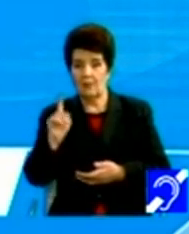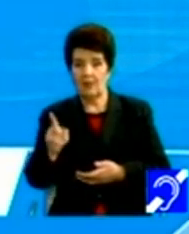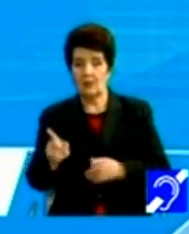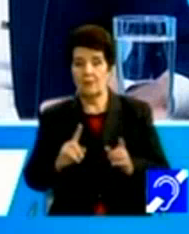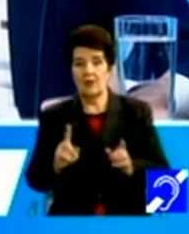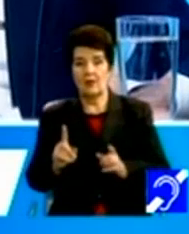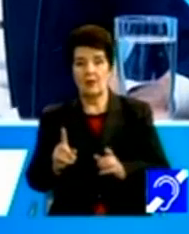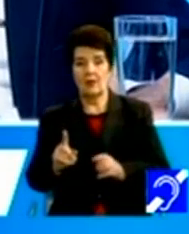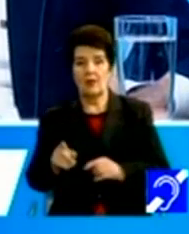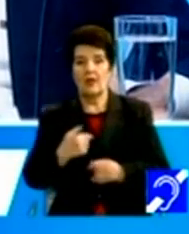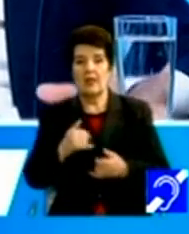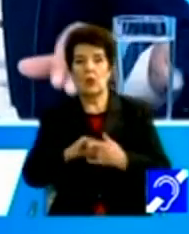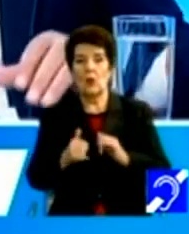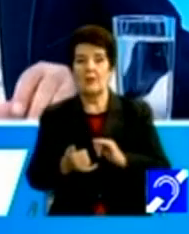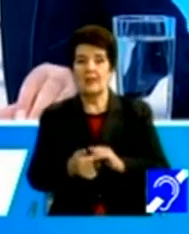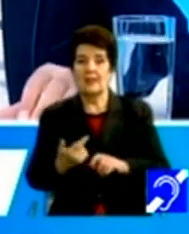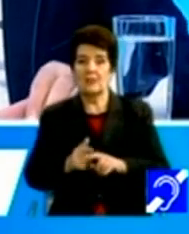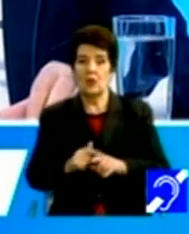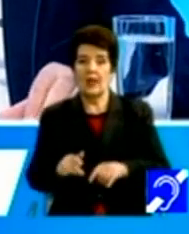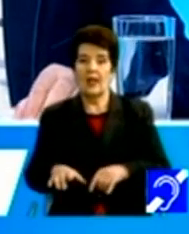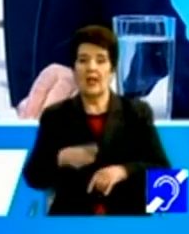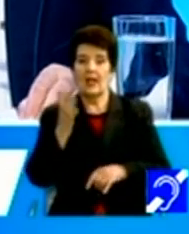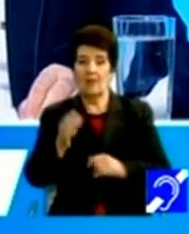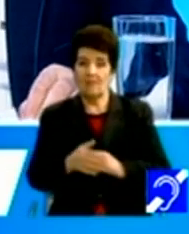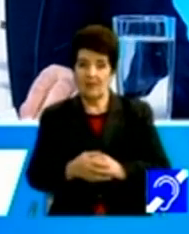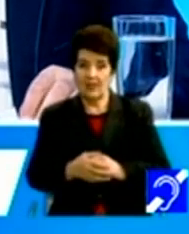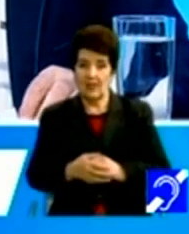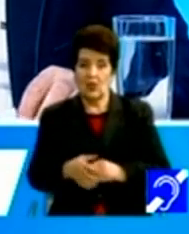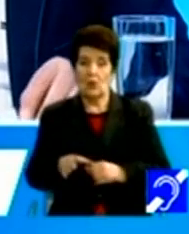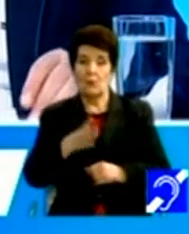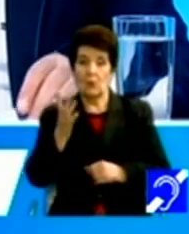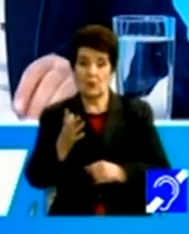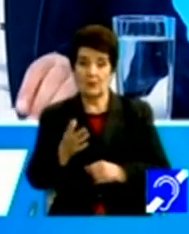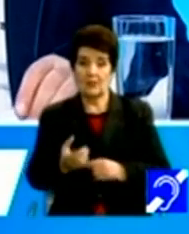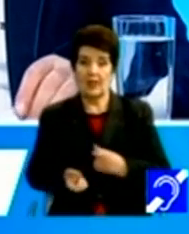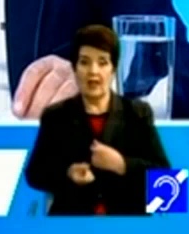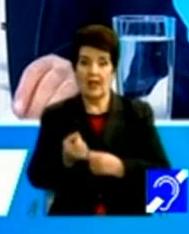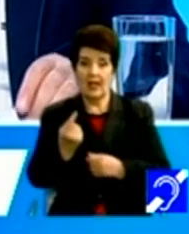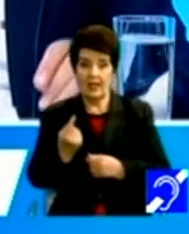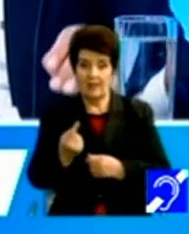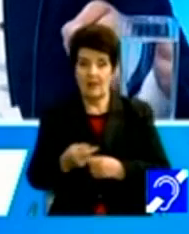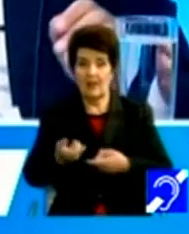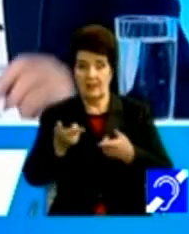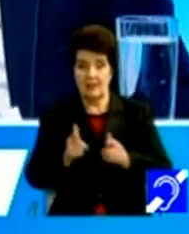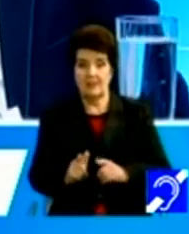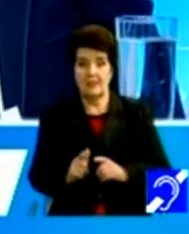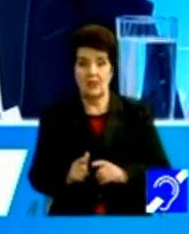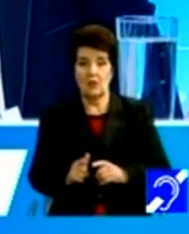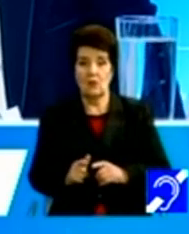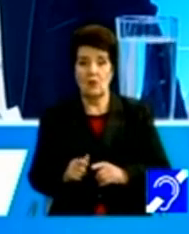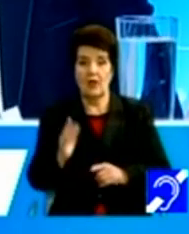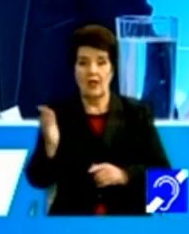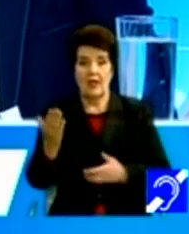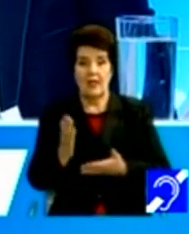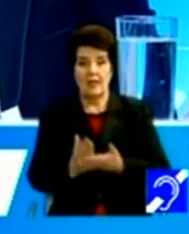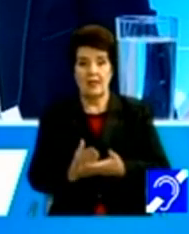Țicu? În condițiile în care ar fi puse în slujba idealului pe care noi îl avem de realizat, desigur, pentru că președintele este